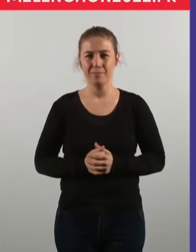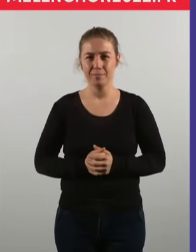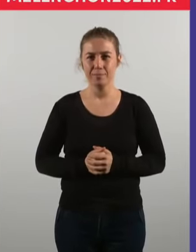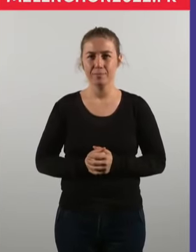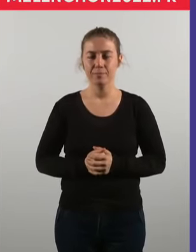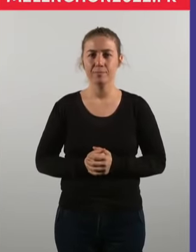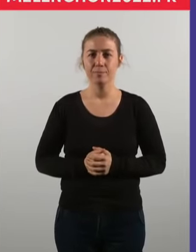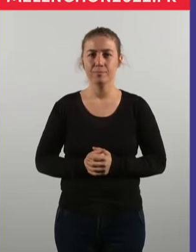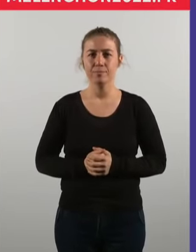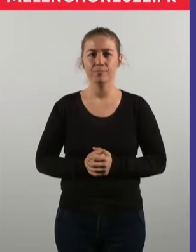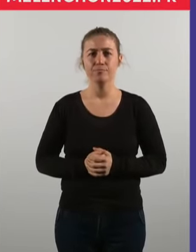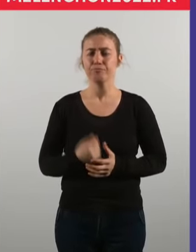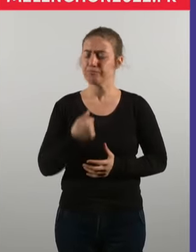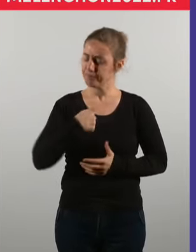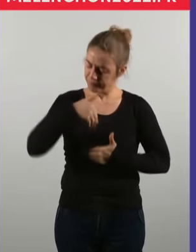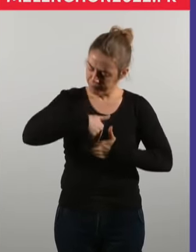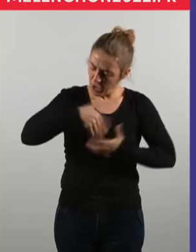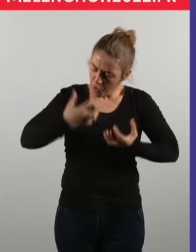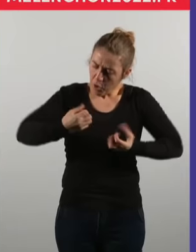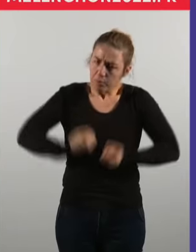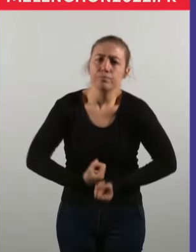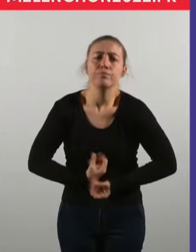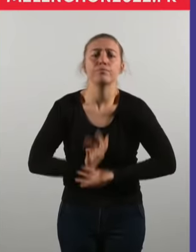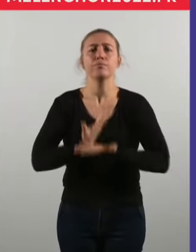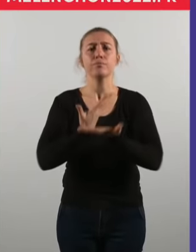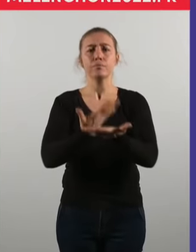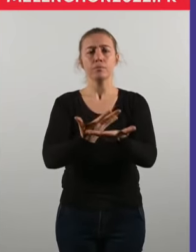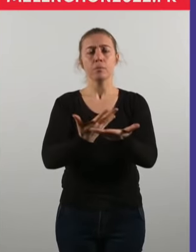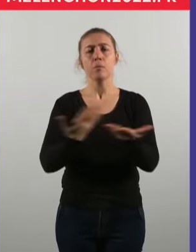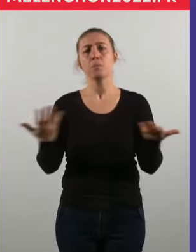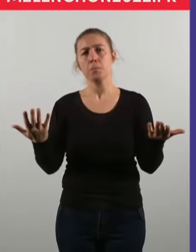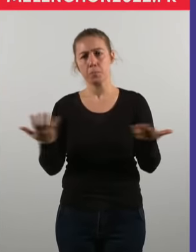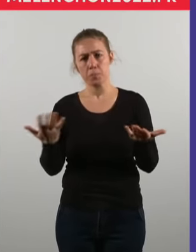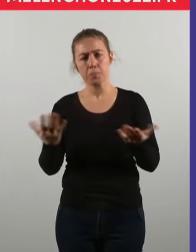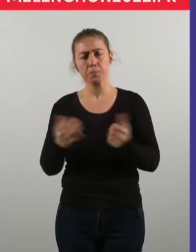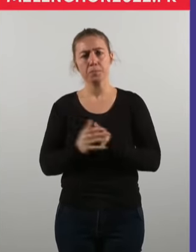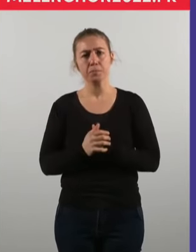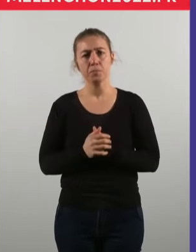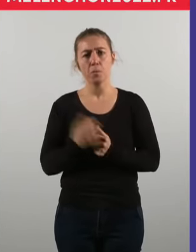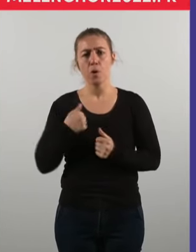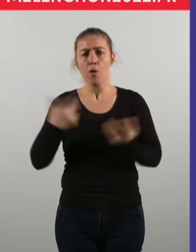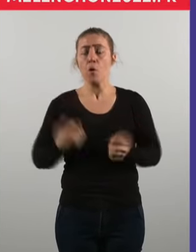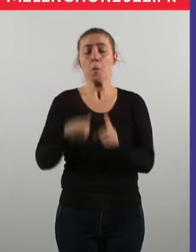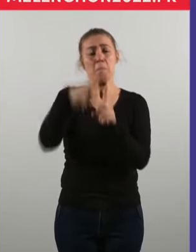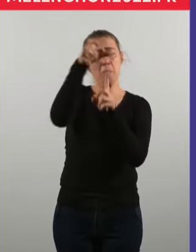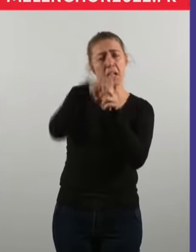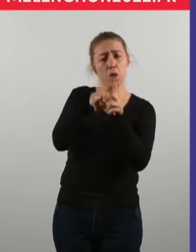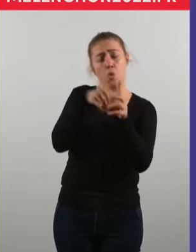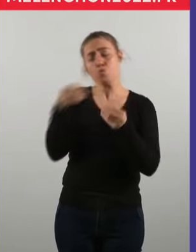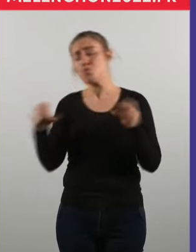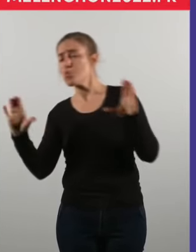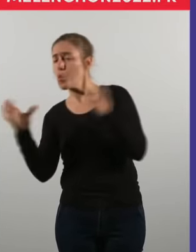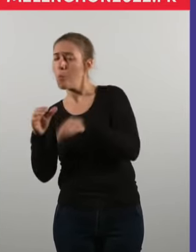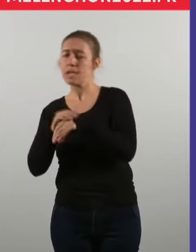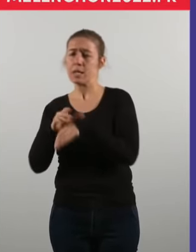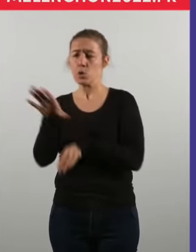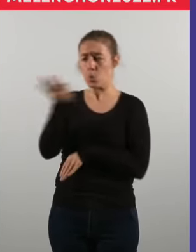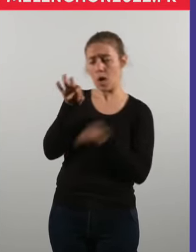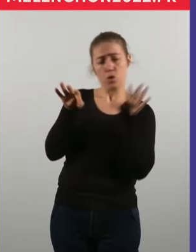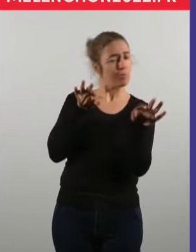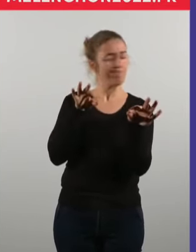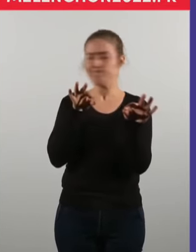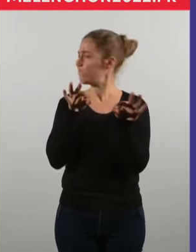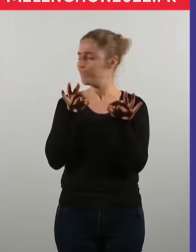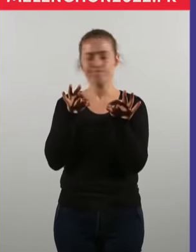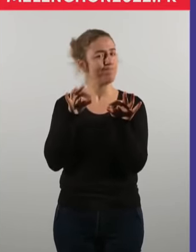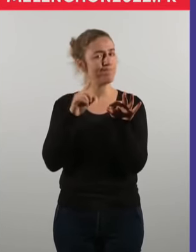Je viens vous dire que je ne fais pas aujourd'hui le choix d'un homme, ni même d'un parti. Je fais le